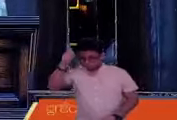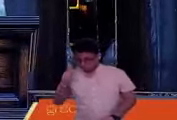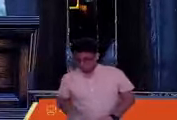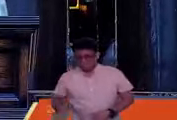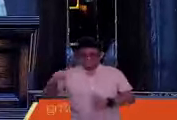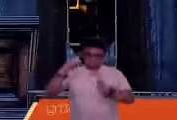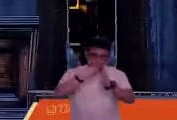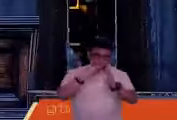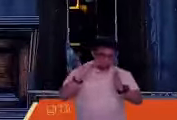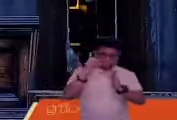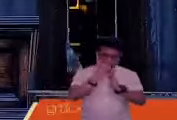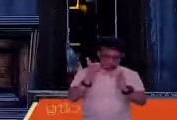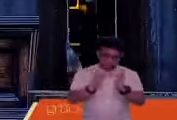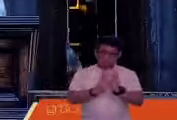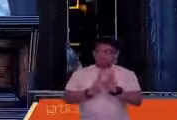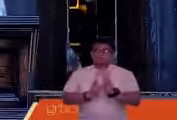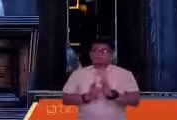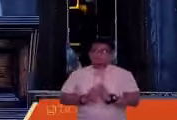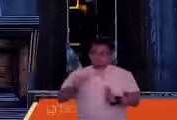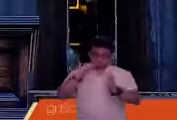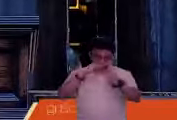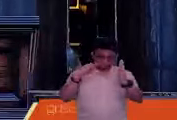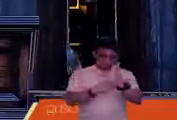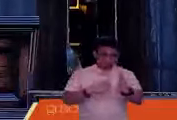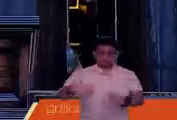direction is always right.